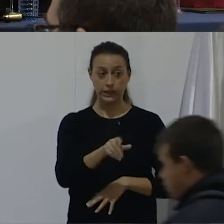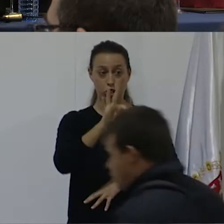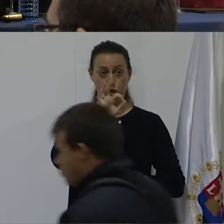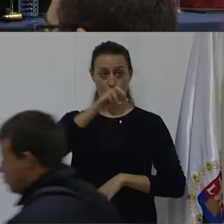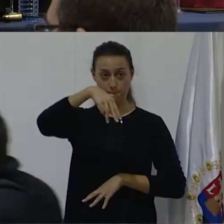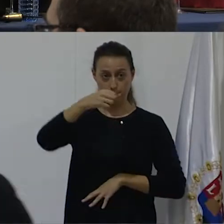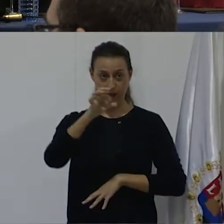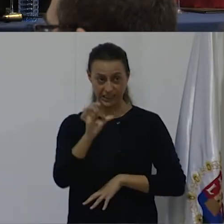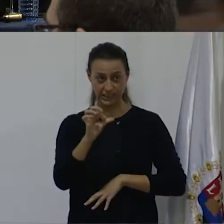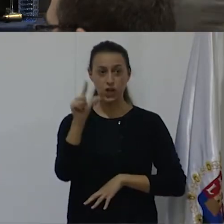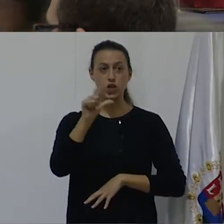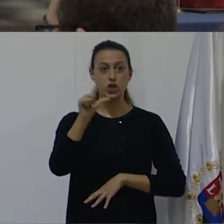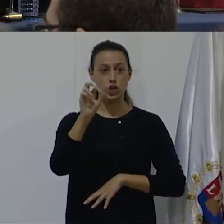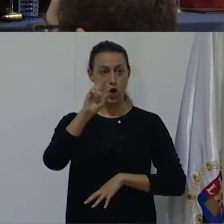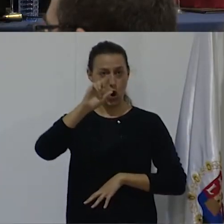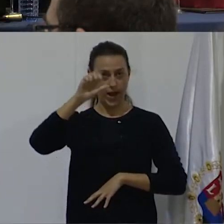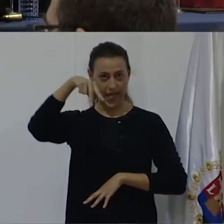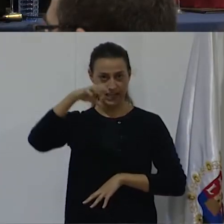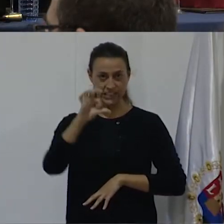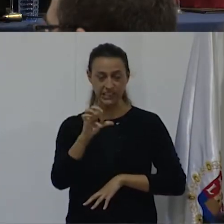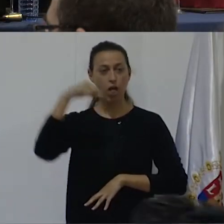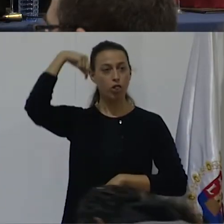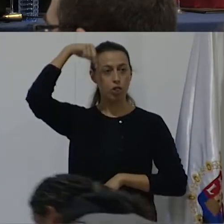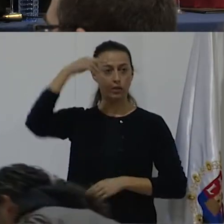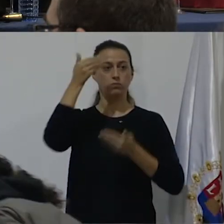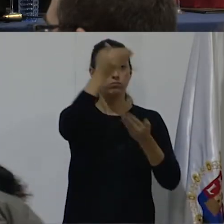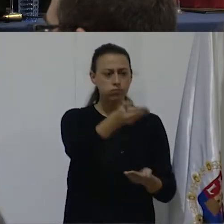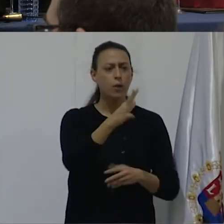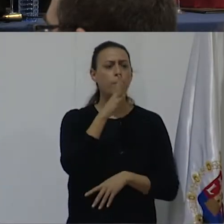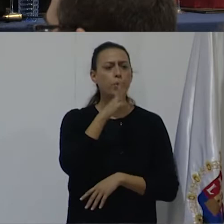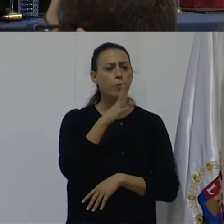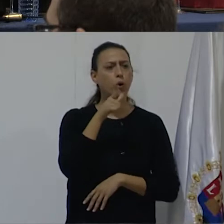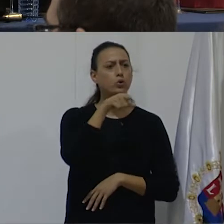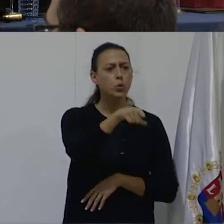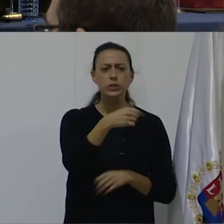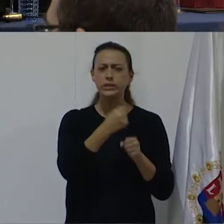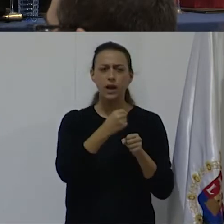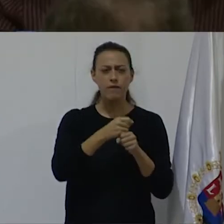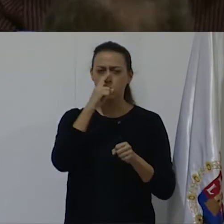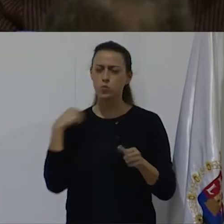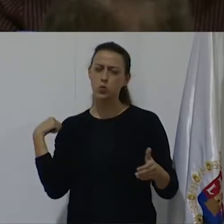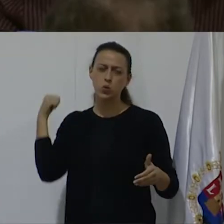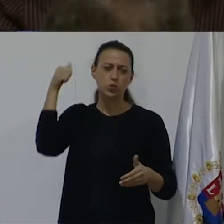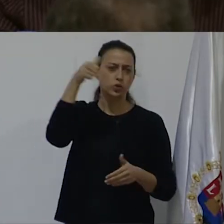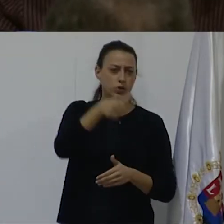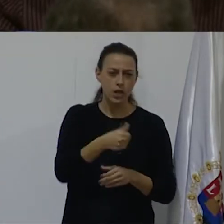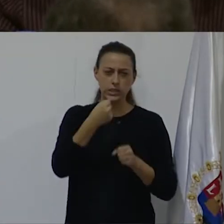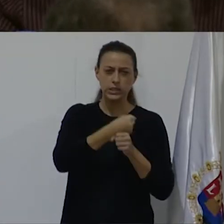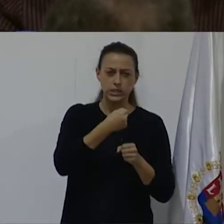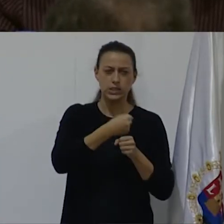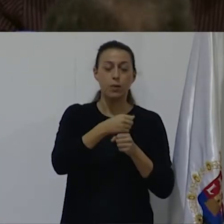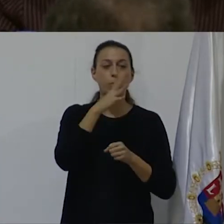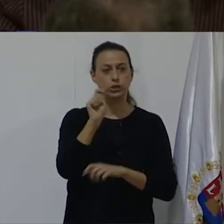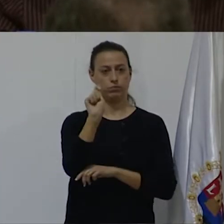Serra, en reconeixement dels mèrits assolits al llarg de la seva trajectòria personal, del que dóna fe com